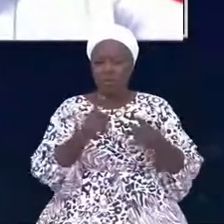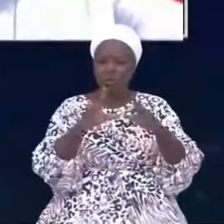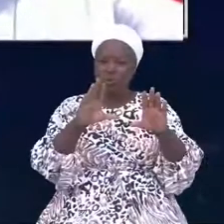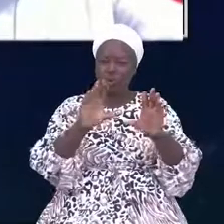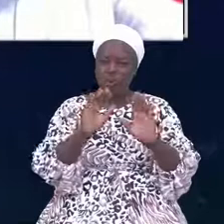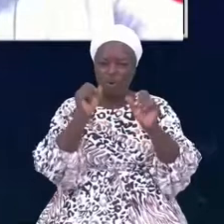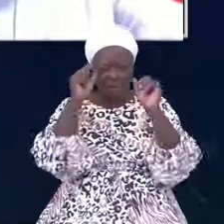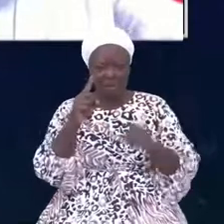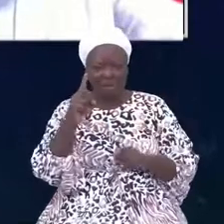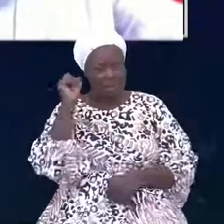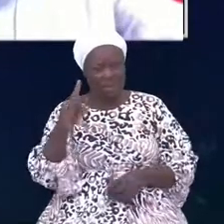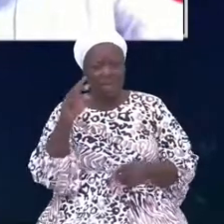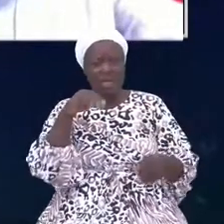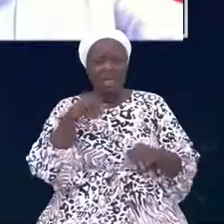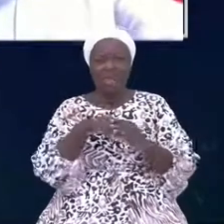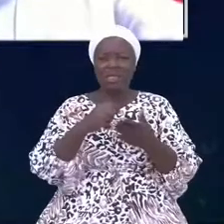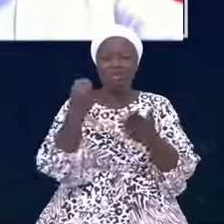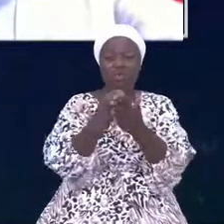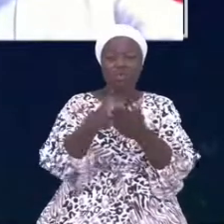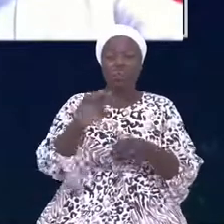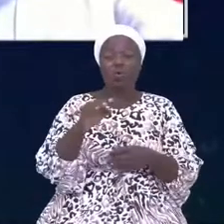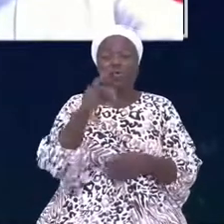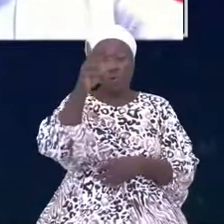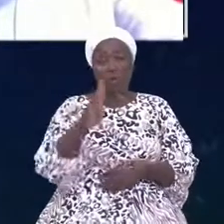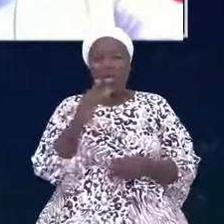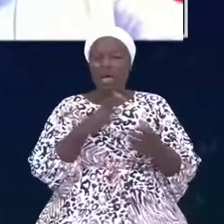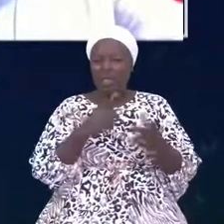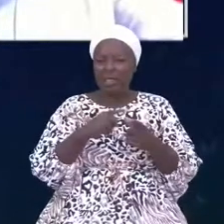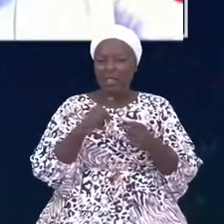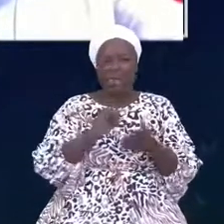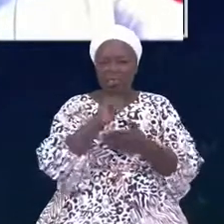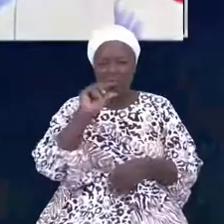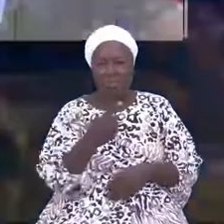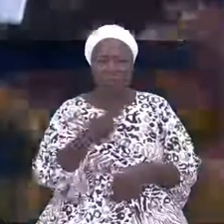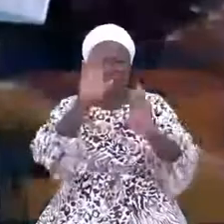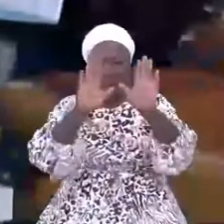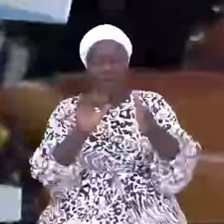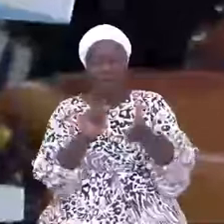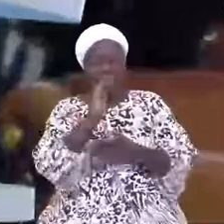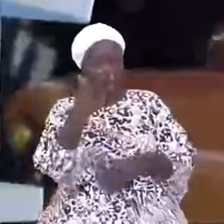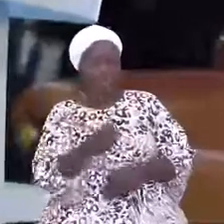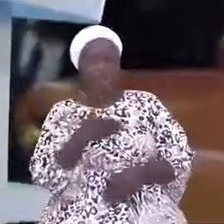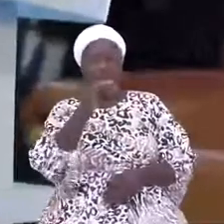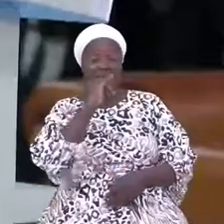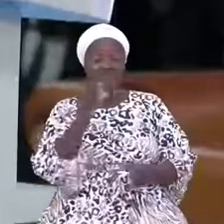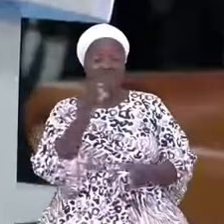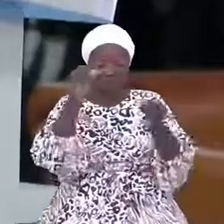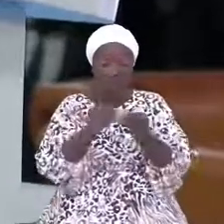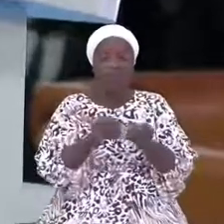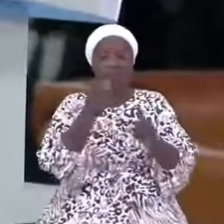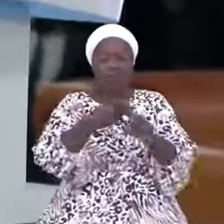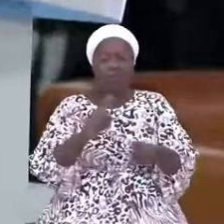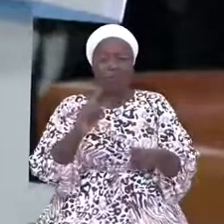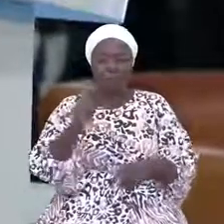donne le rétablissement. Tu dois comprendre dans la maison du trésor, ce n'est pas le seul